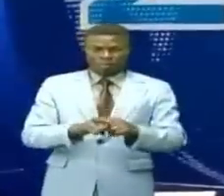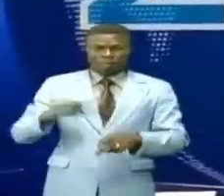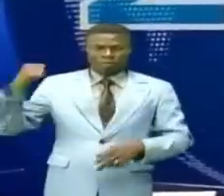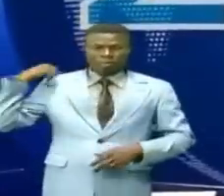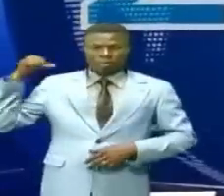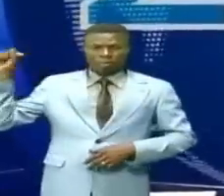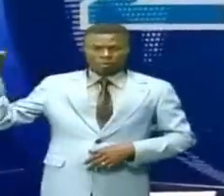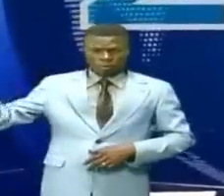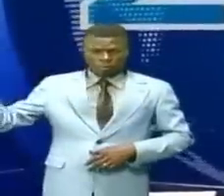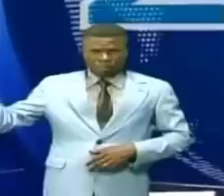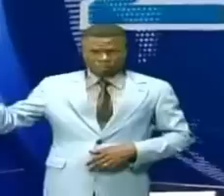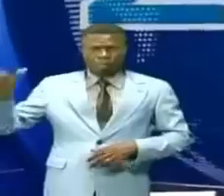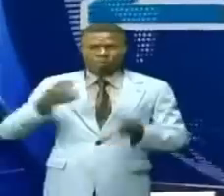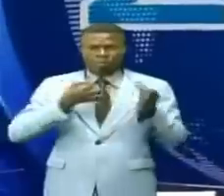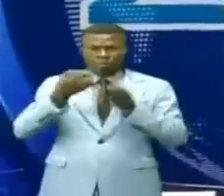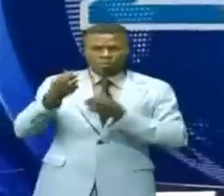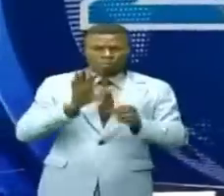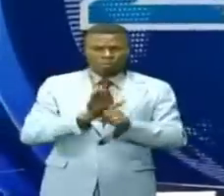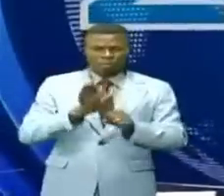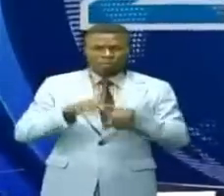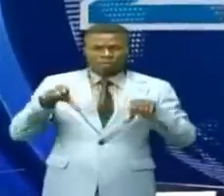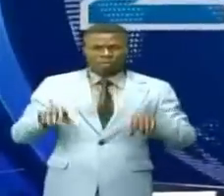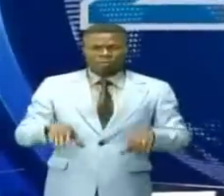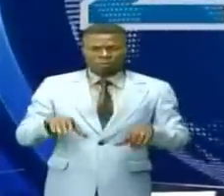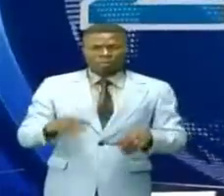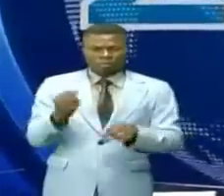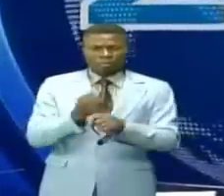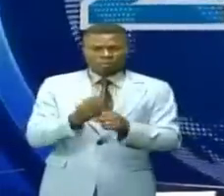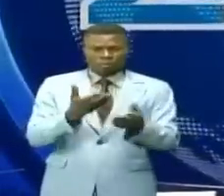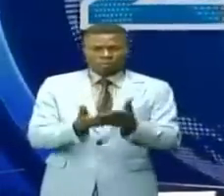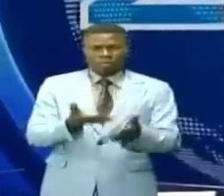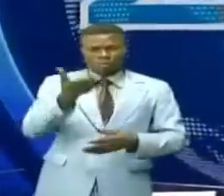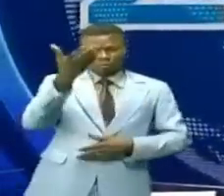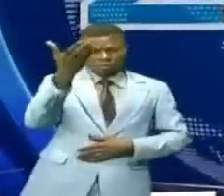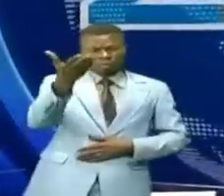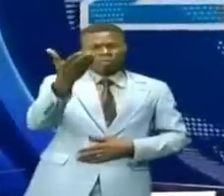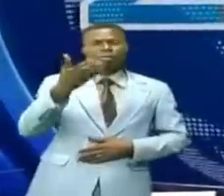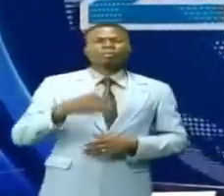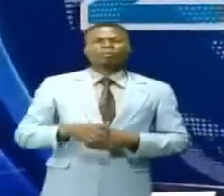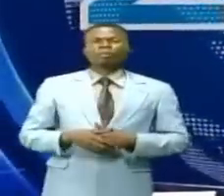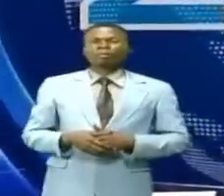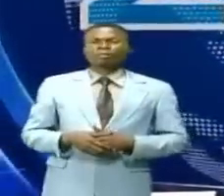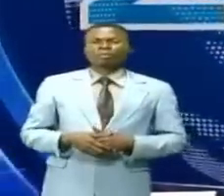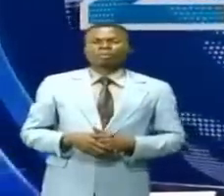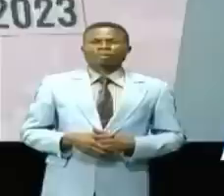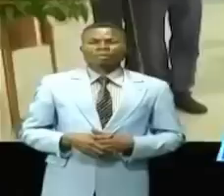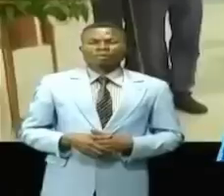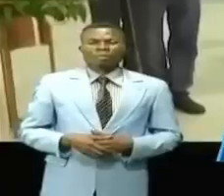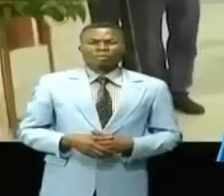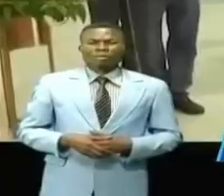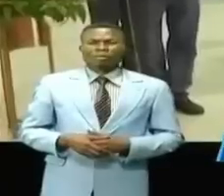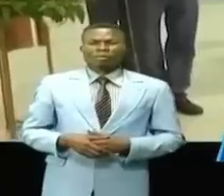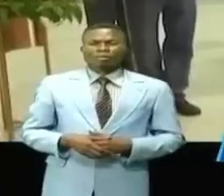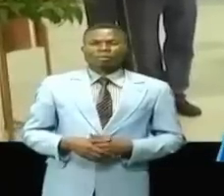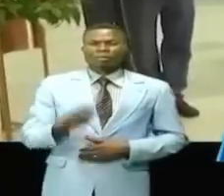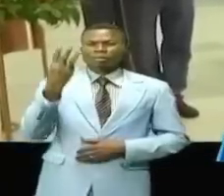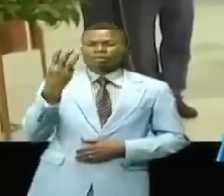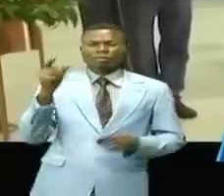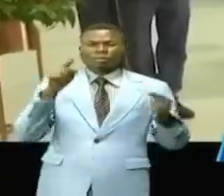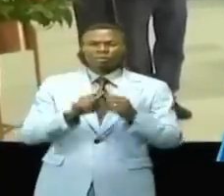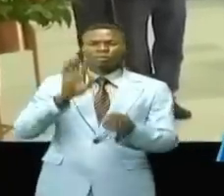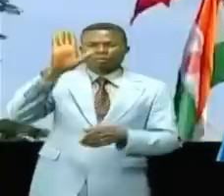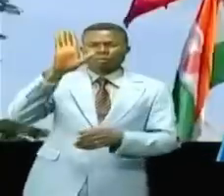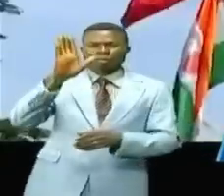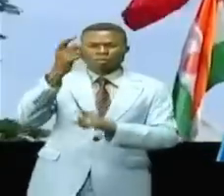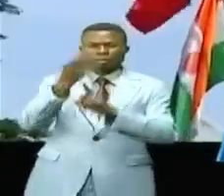Mbata, a porté la voix de la RDC à ses travaux. Robert Ndaïtissé, dans sa suite, il nous en parle. Du 3 au 5